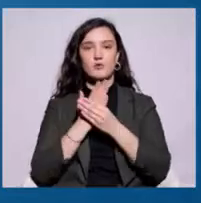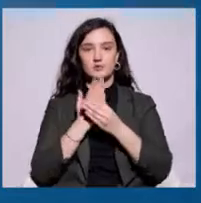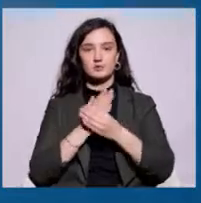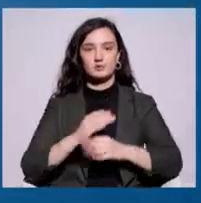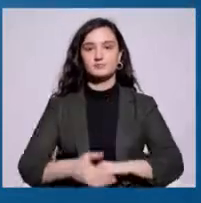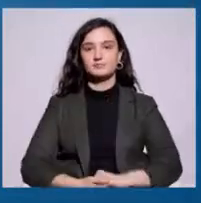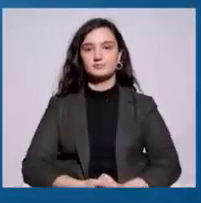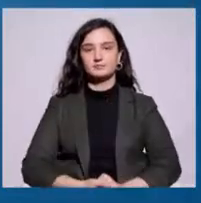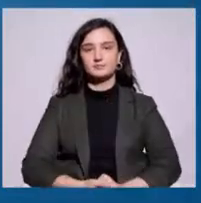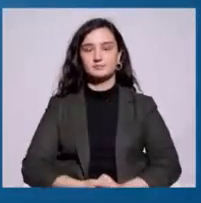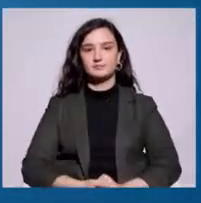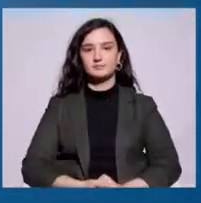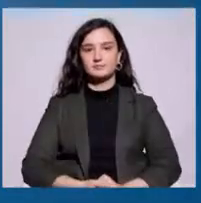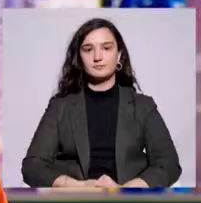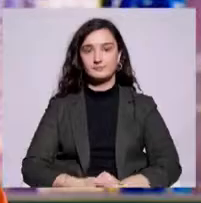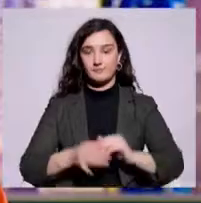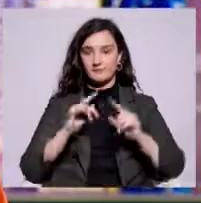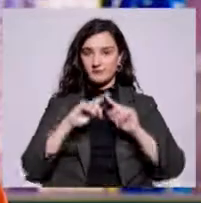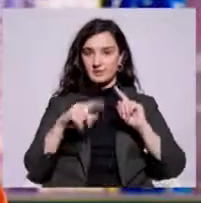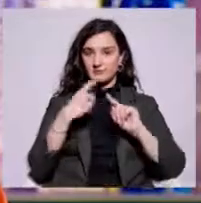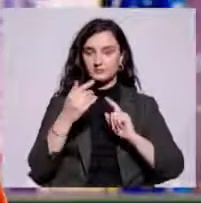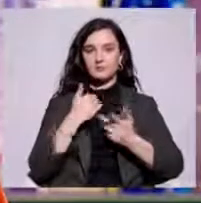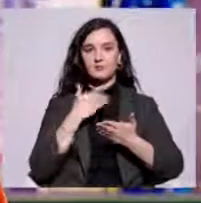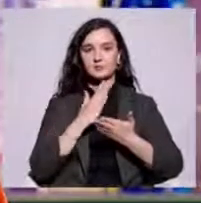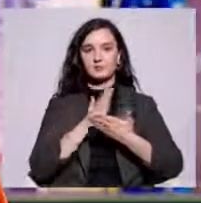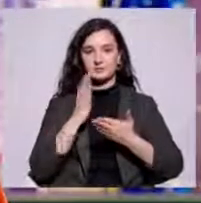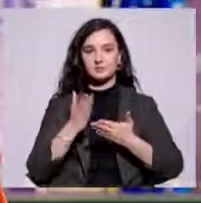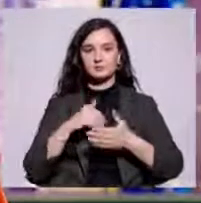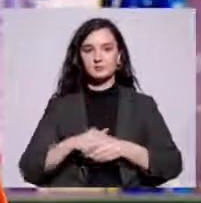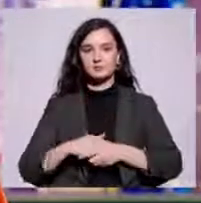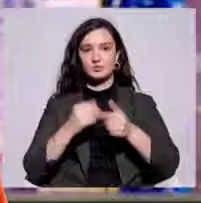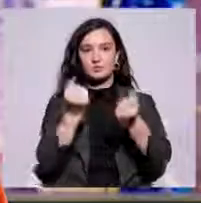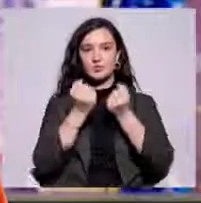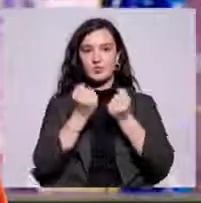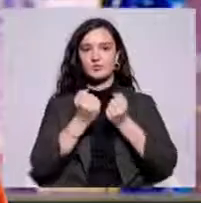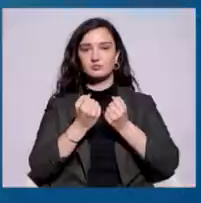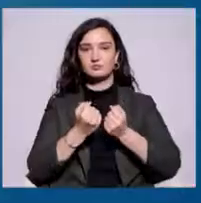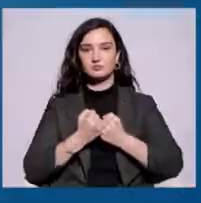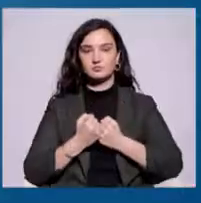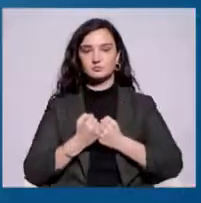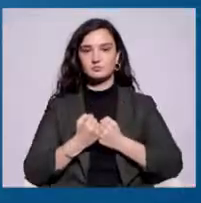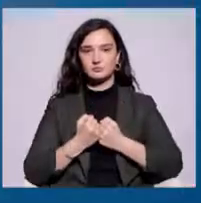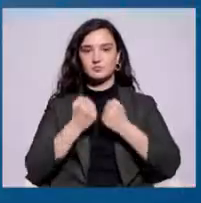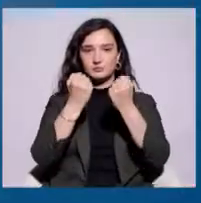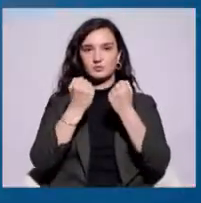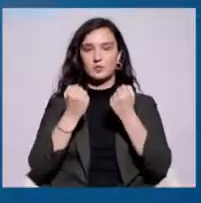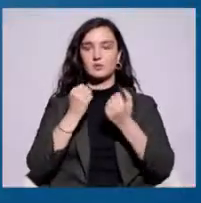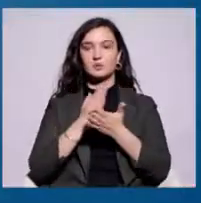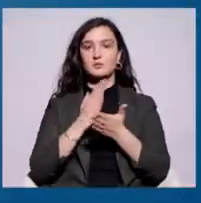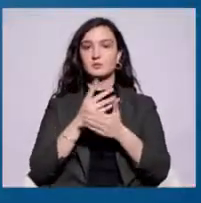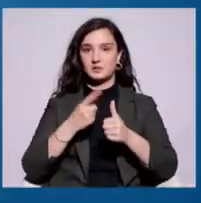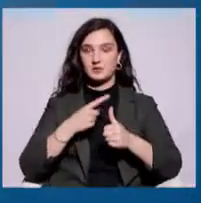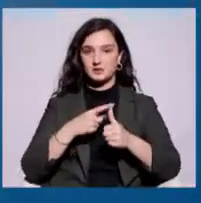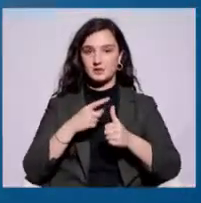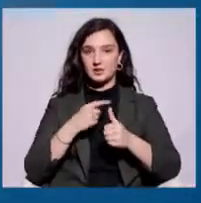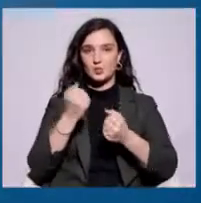folder. And next, we have drawer. A noun. Drawer, არსებითი